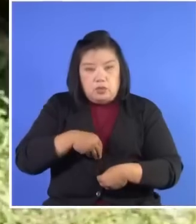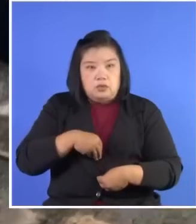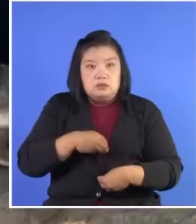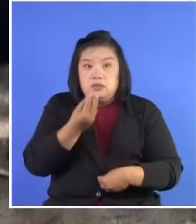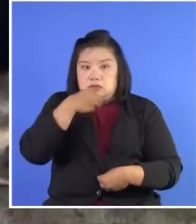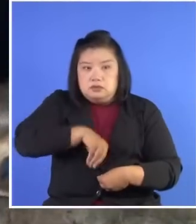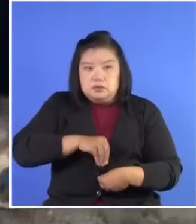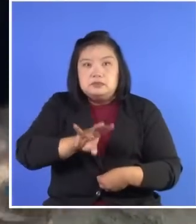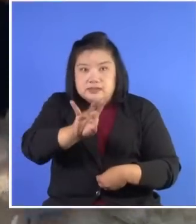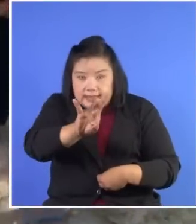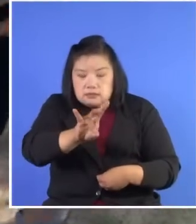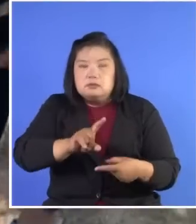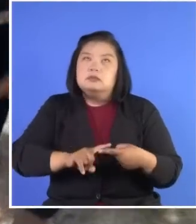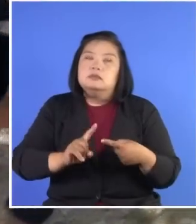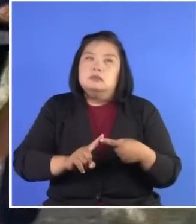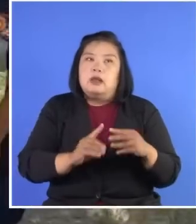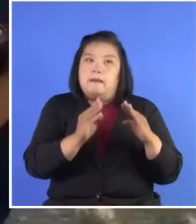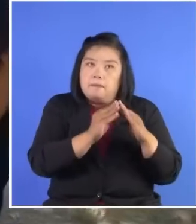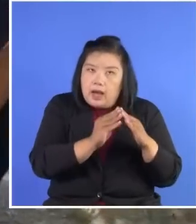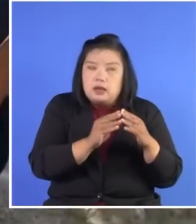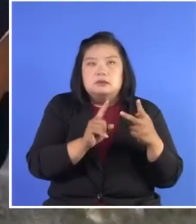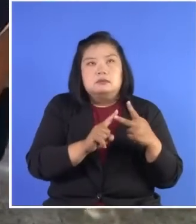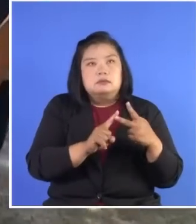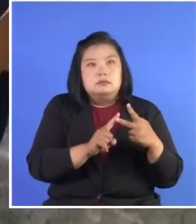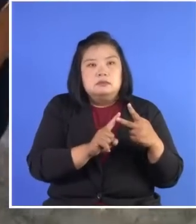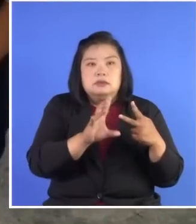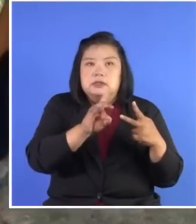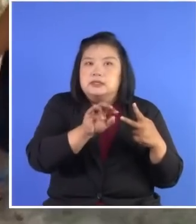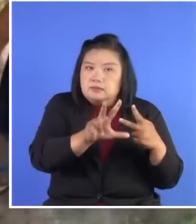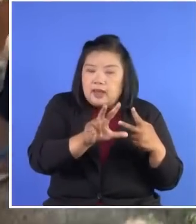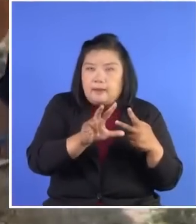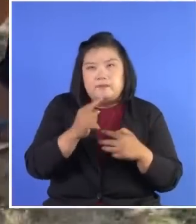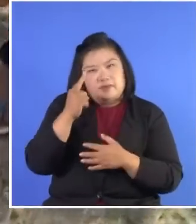เลขที่ 73เป็นเลข 773หรือไม่ว่ากันไป